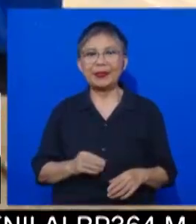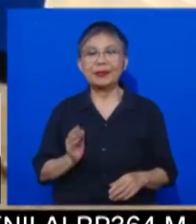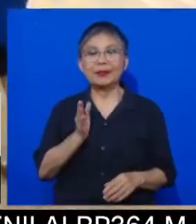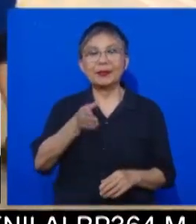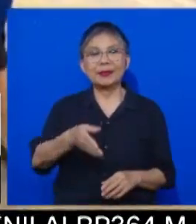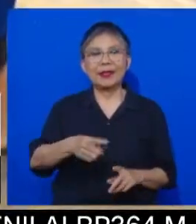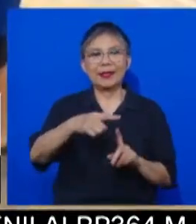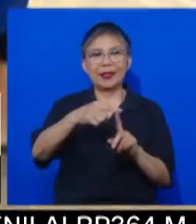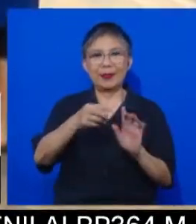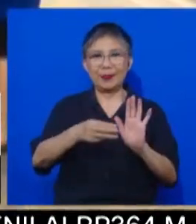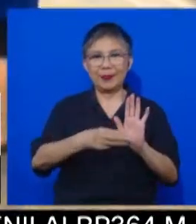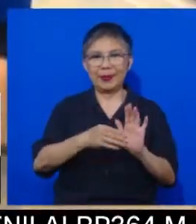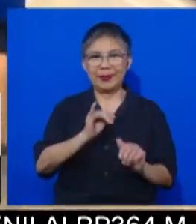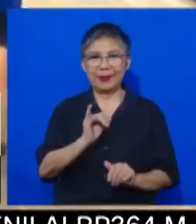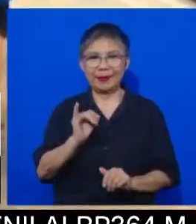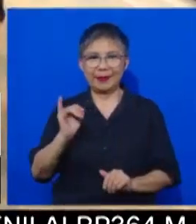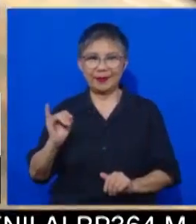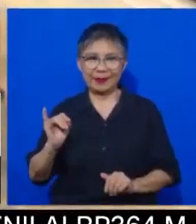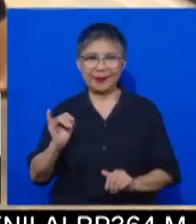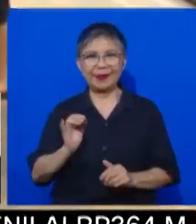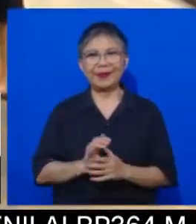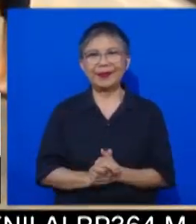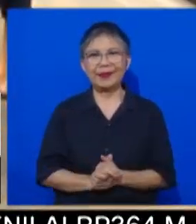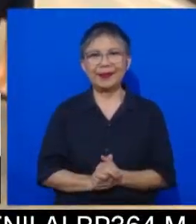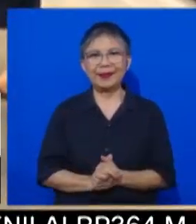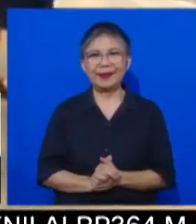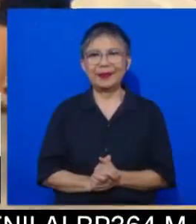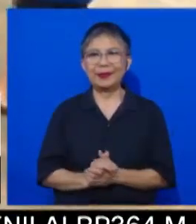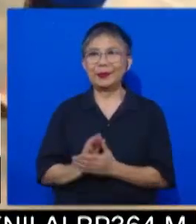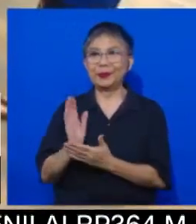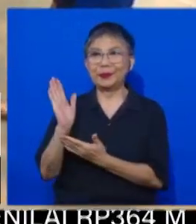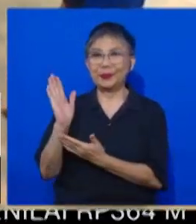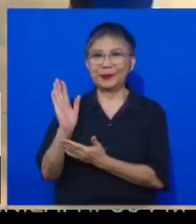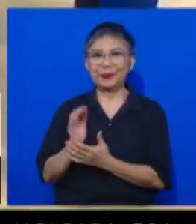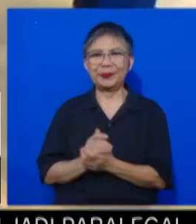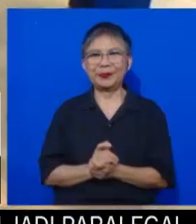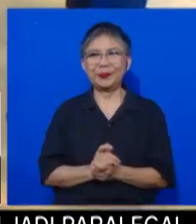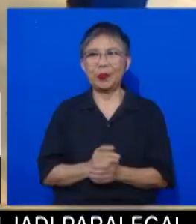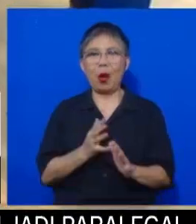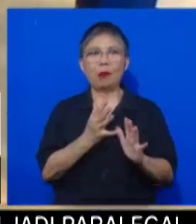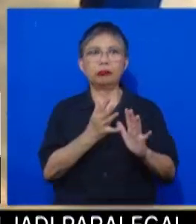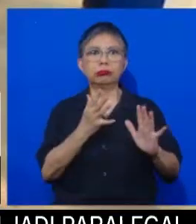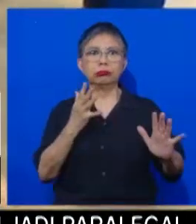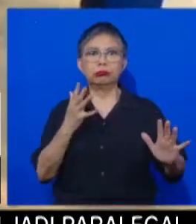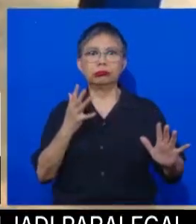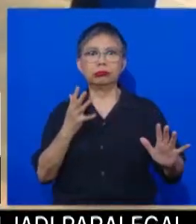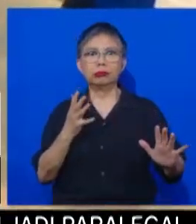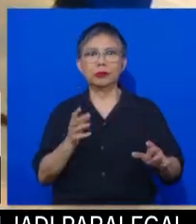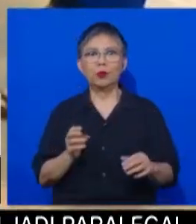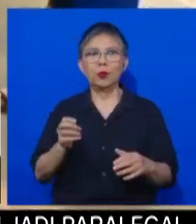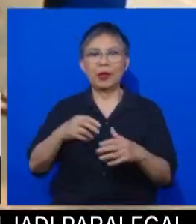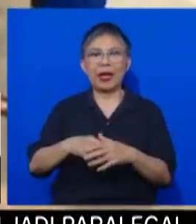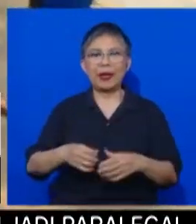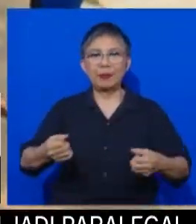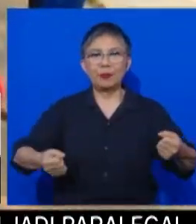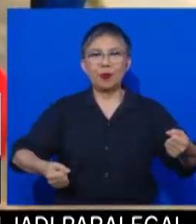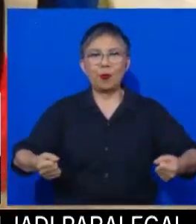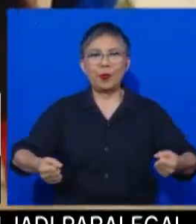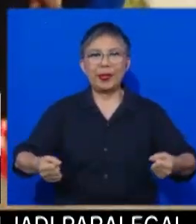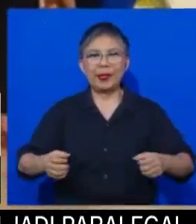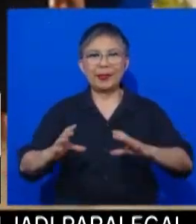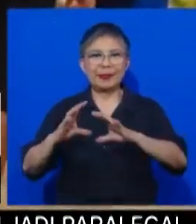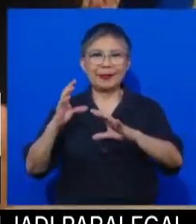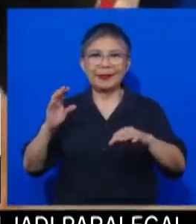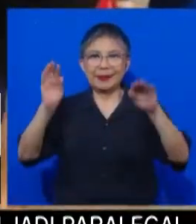berkunjung ke Taman Mini Indonesia Indah. Bisa dilihat di belakang, antrian untuk menaiki shuttle ini sudah